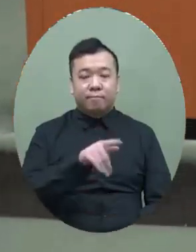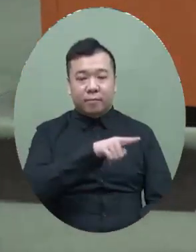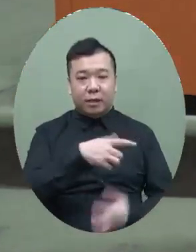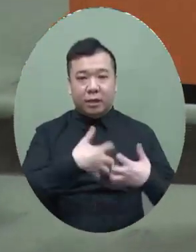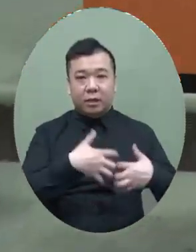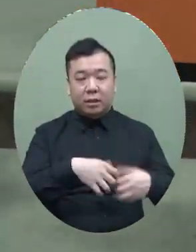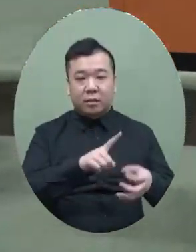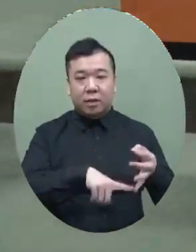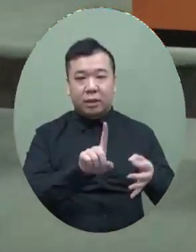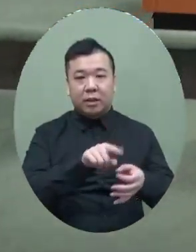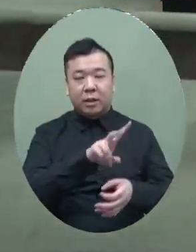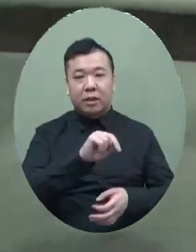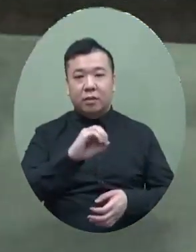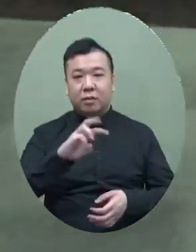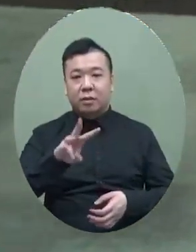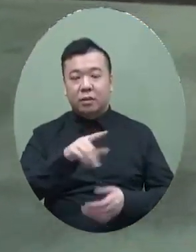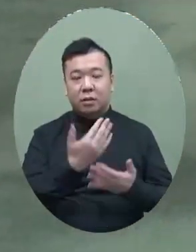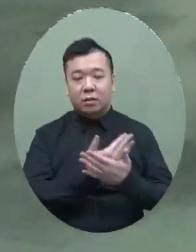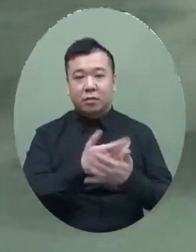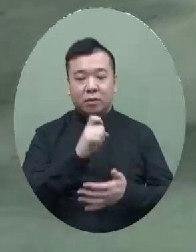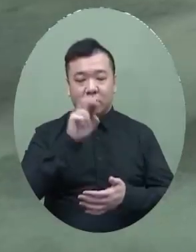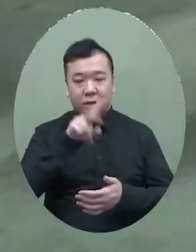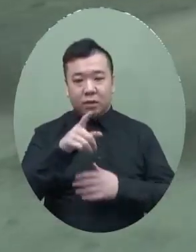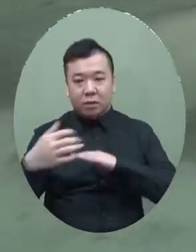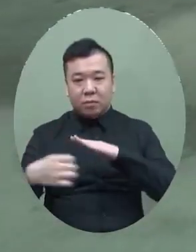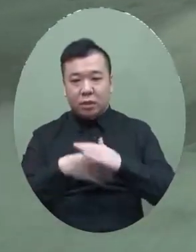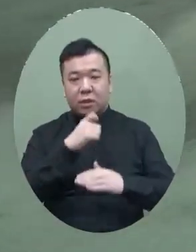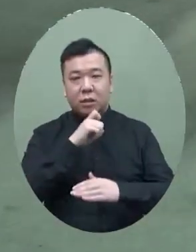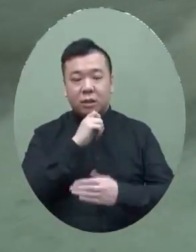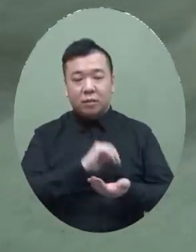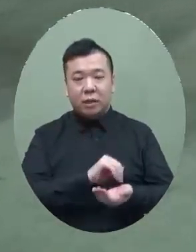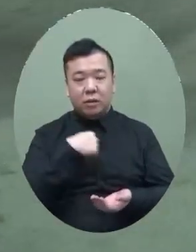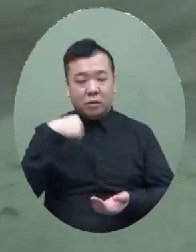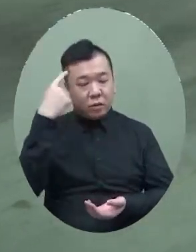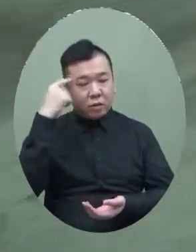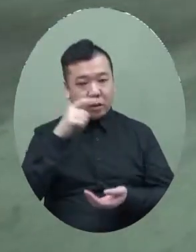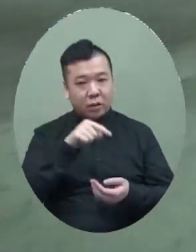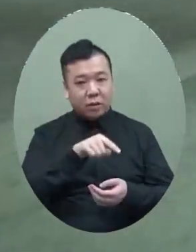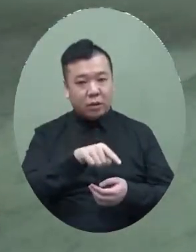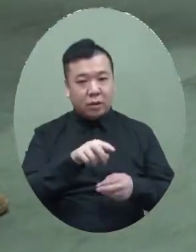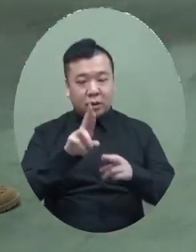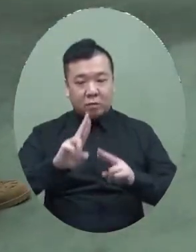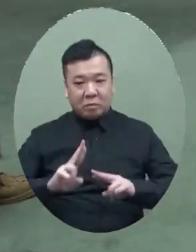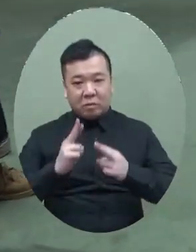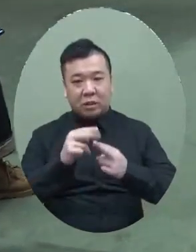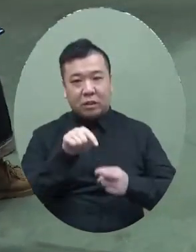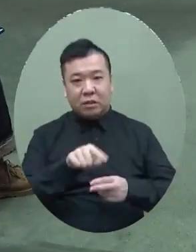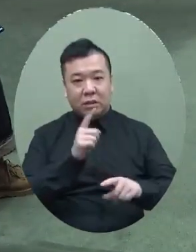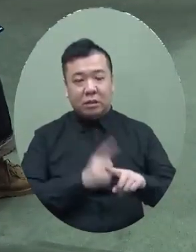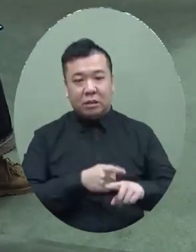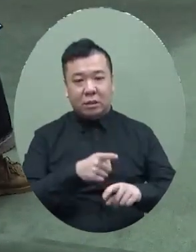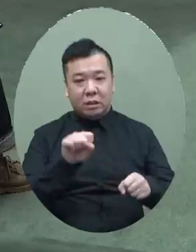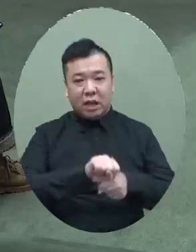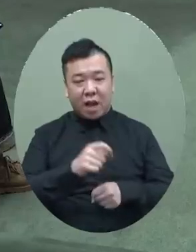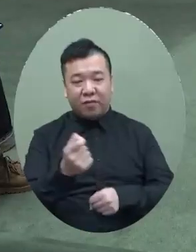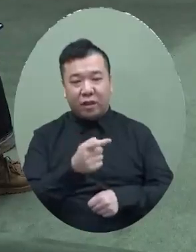問 Now TV 嘅，咁見到有輸入個案嘅，今日都繼續有，咁想知道咧個基因排序咧會唔會話加快翻